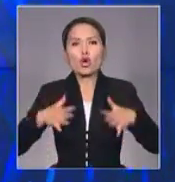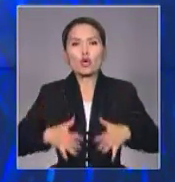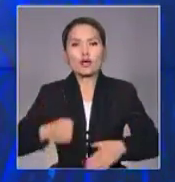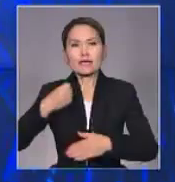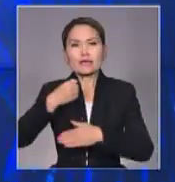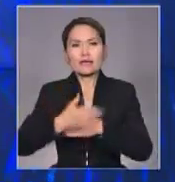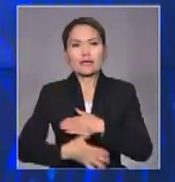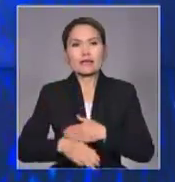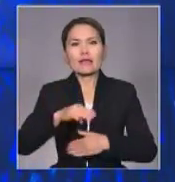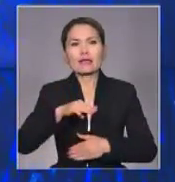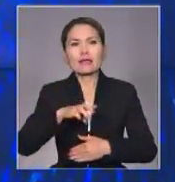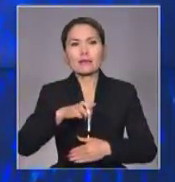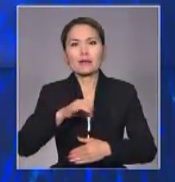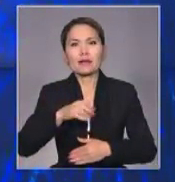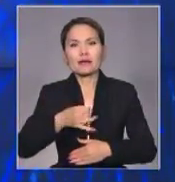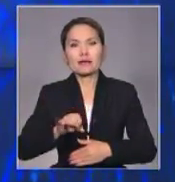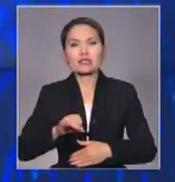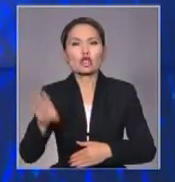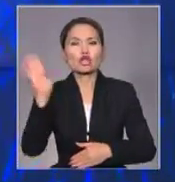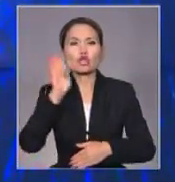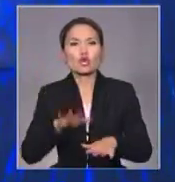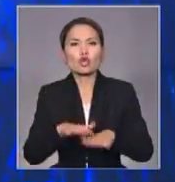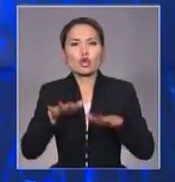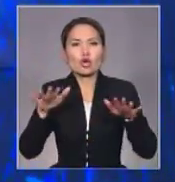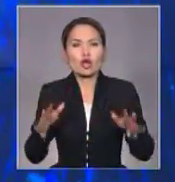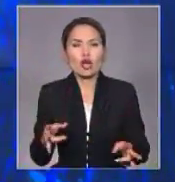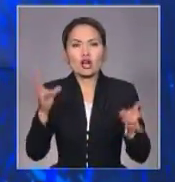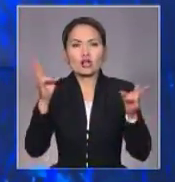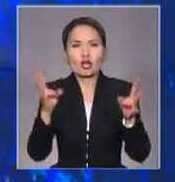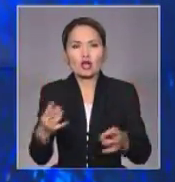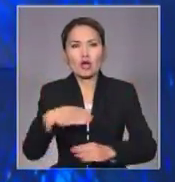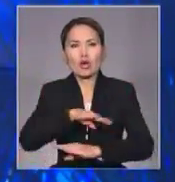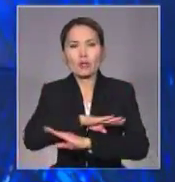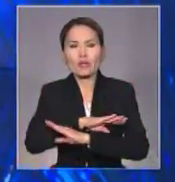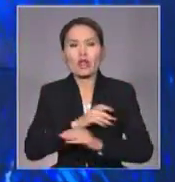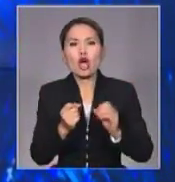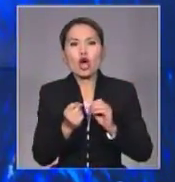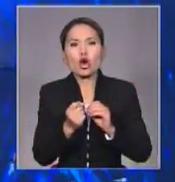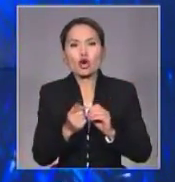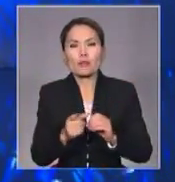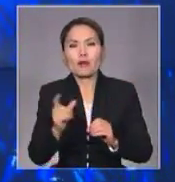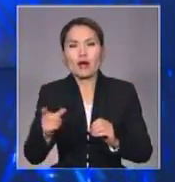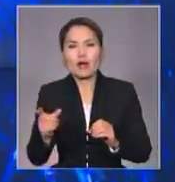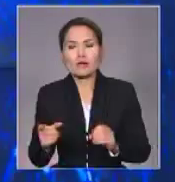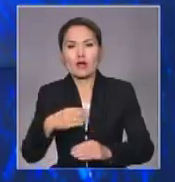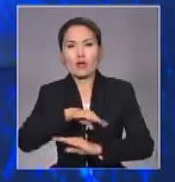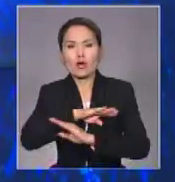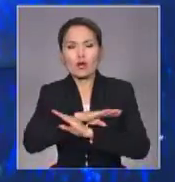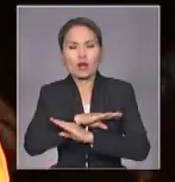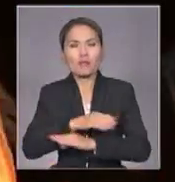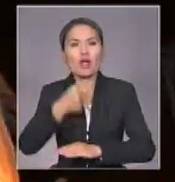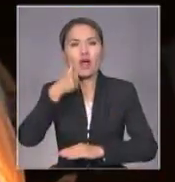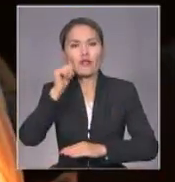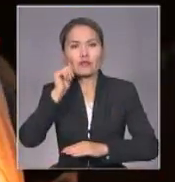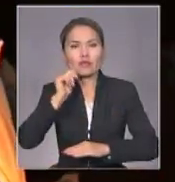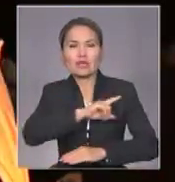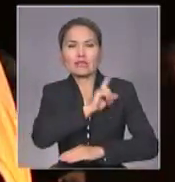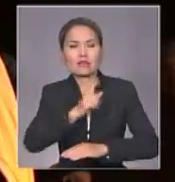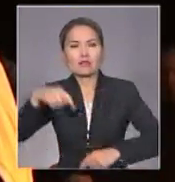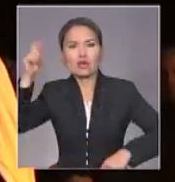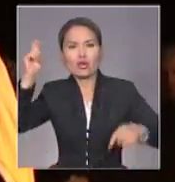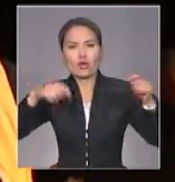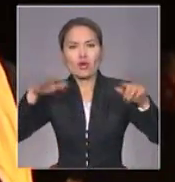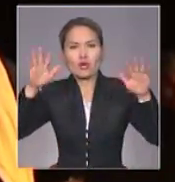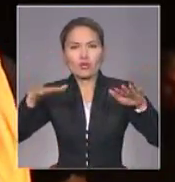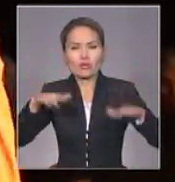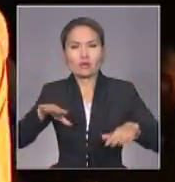Грузия астанасы Тбилисиде су тасқыны құрбандарының саны 11 адамға жетті. Табиғи апат түнде толассыз жауған нөсердің салдарынан туындап отыр. Тұрғын